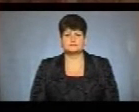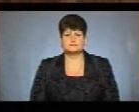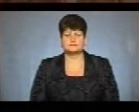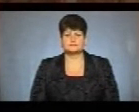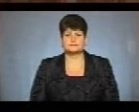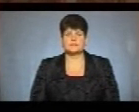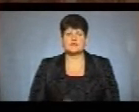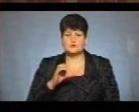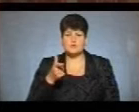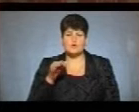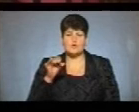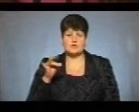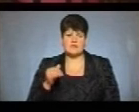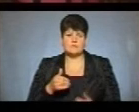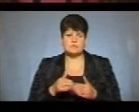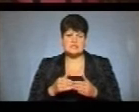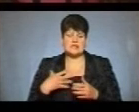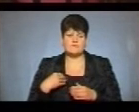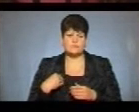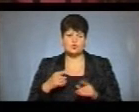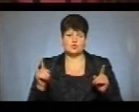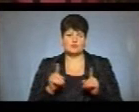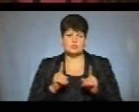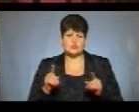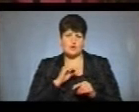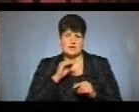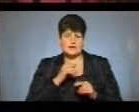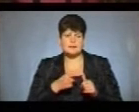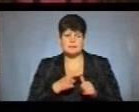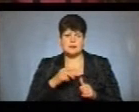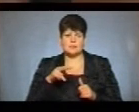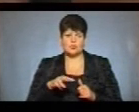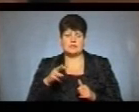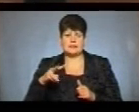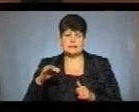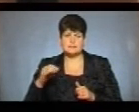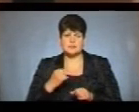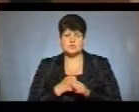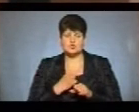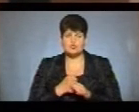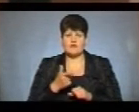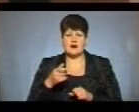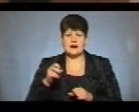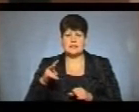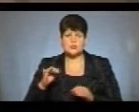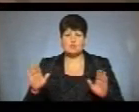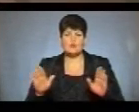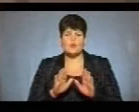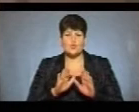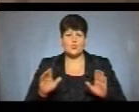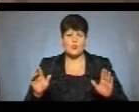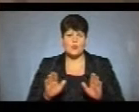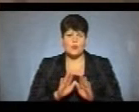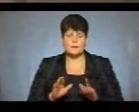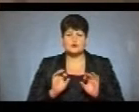Соломія Городецька – випускниця Львівської музичної академії імені Миколи Лисенка. Працює у Галицькому академічному камерному хорі. Розповідає,